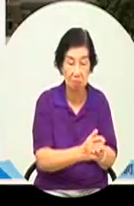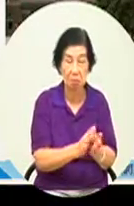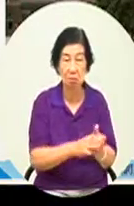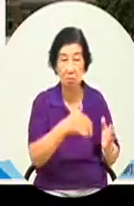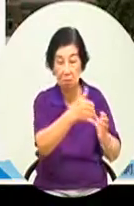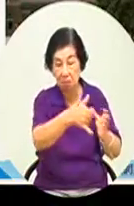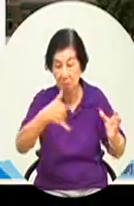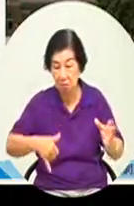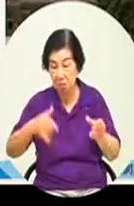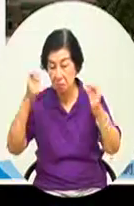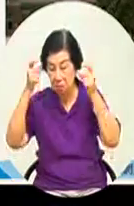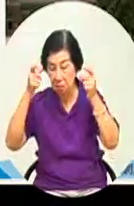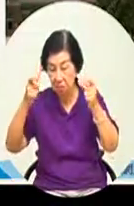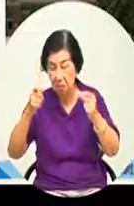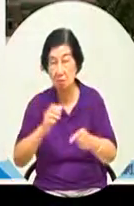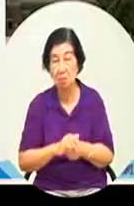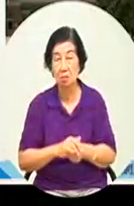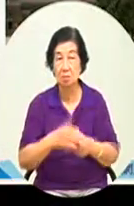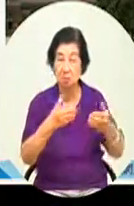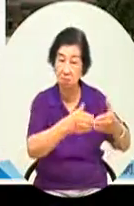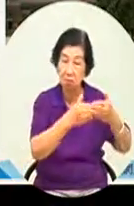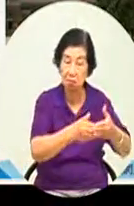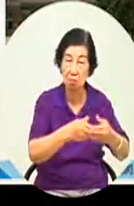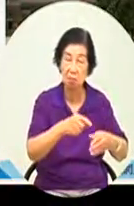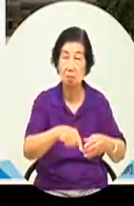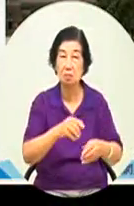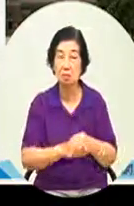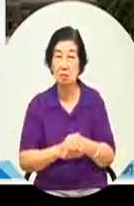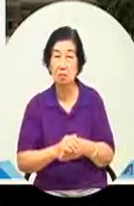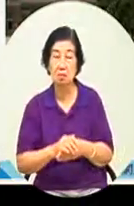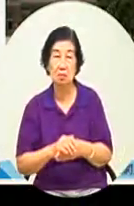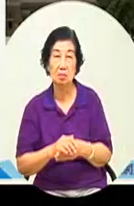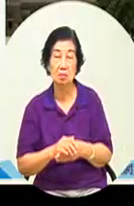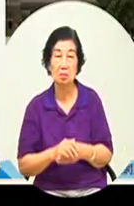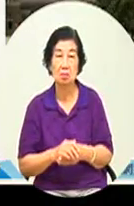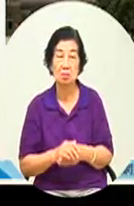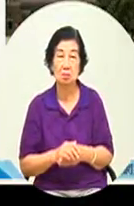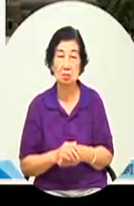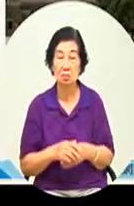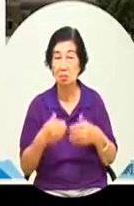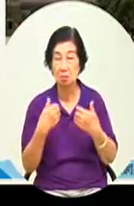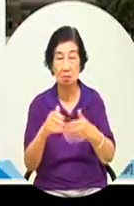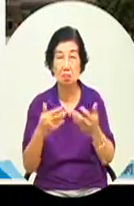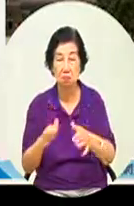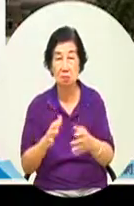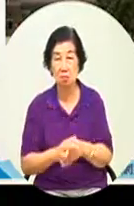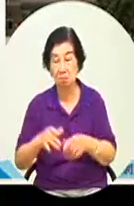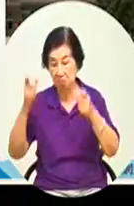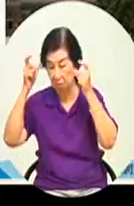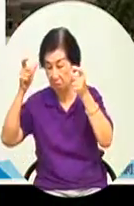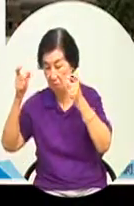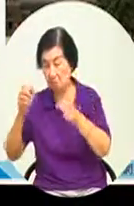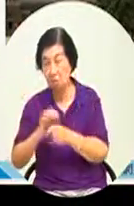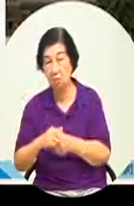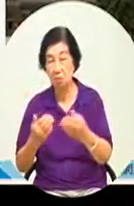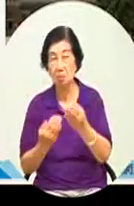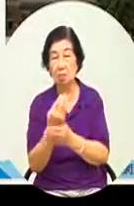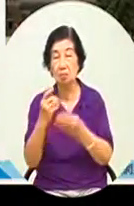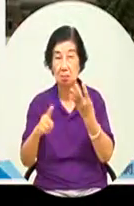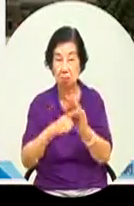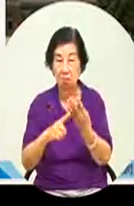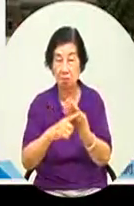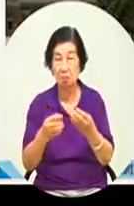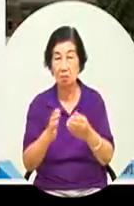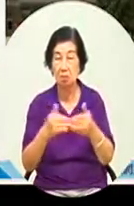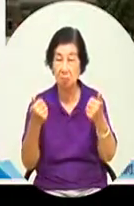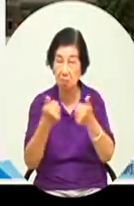出现可能被陆方关切，认为说他们不应该去跟我们高雄的甚至是产业的协会去有所